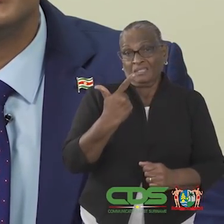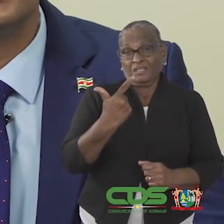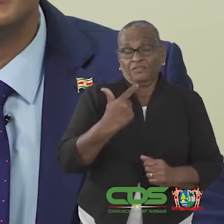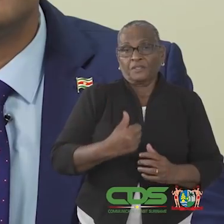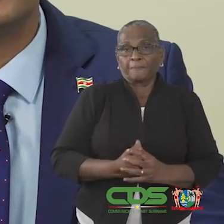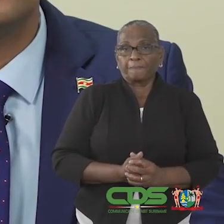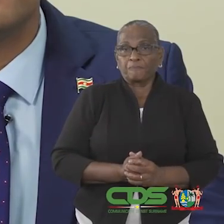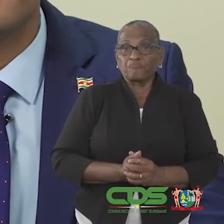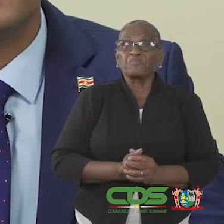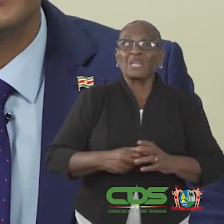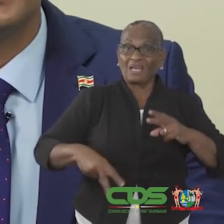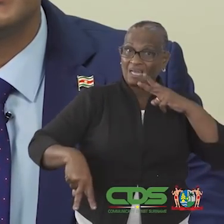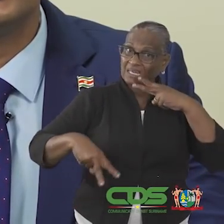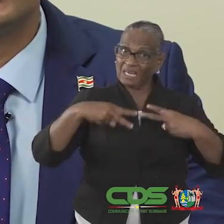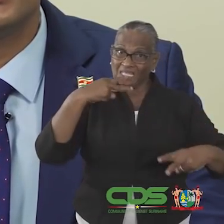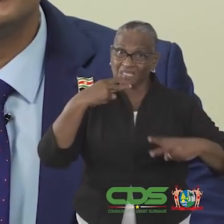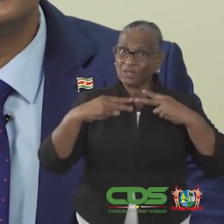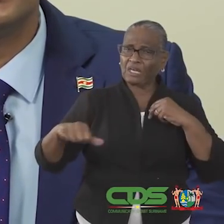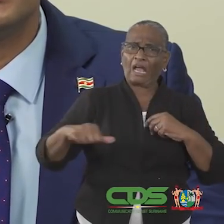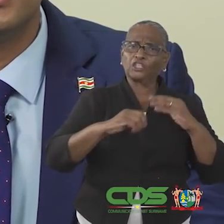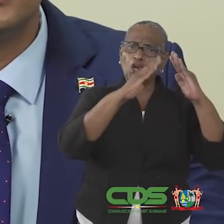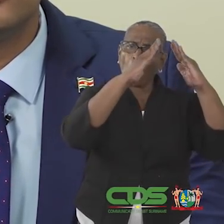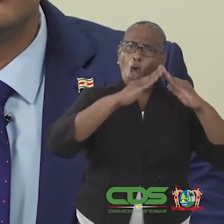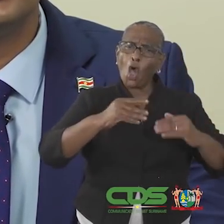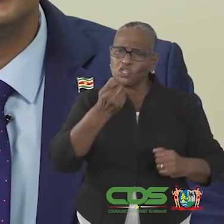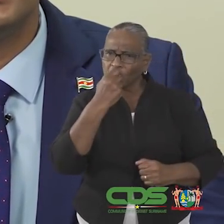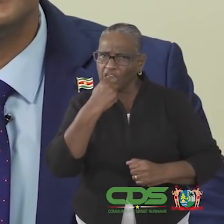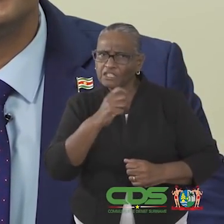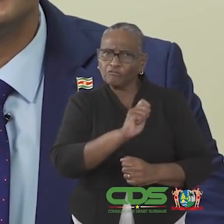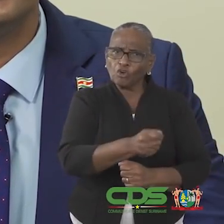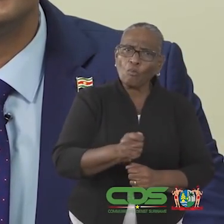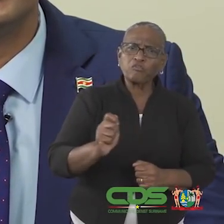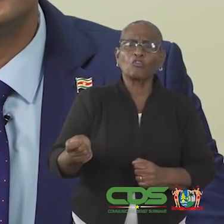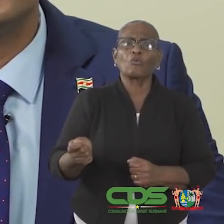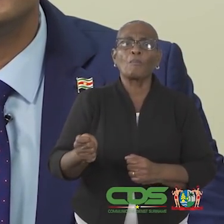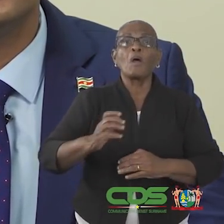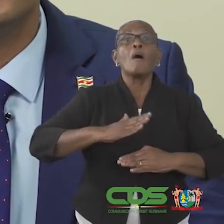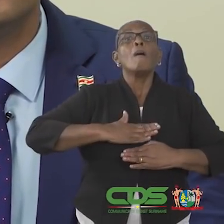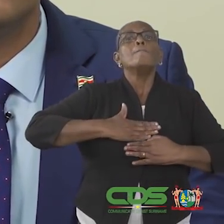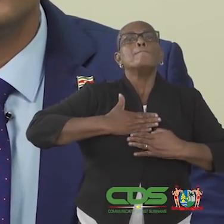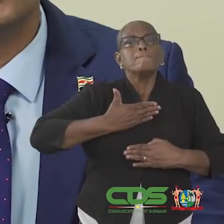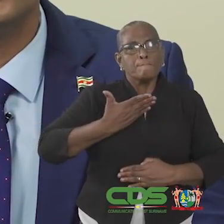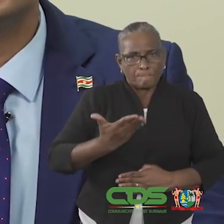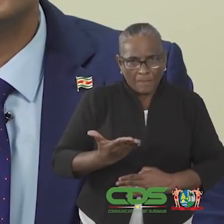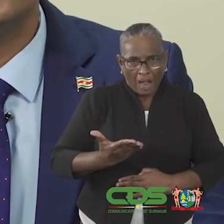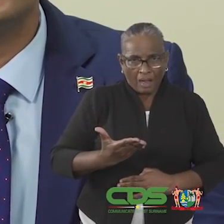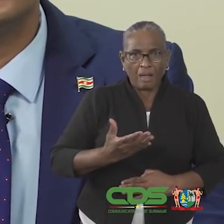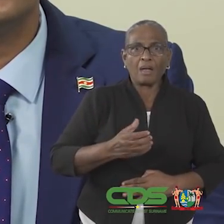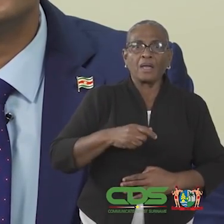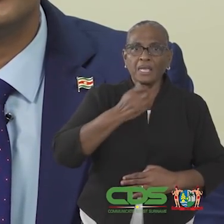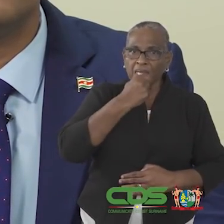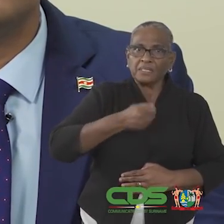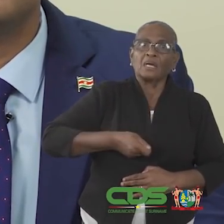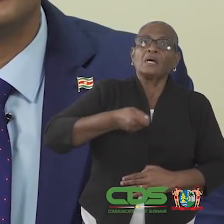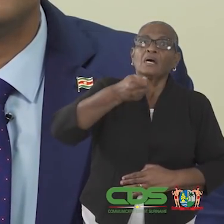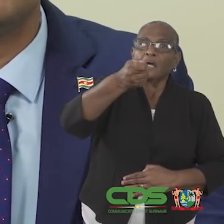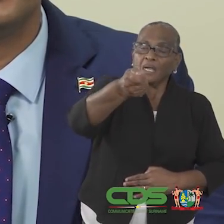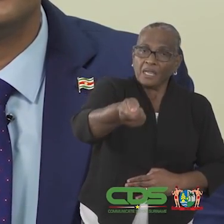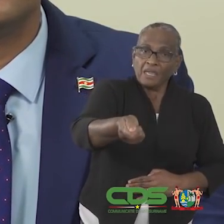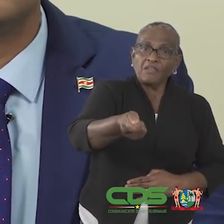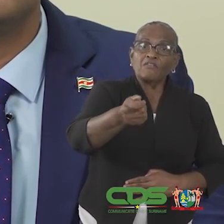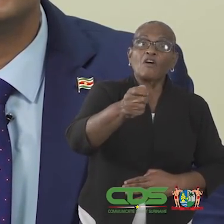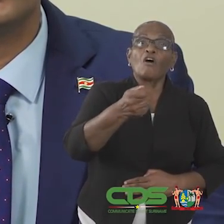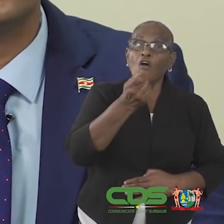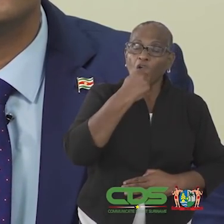Maatregel 7. Restaurants en andere commerciële eetgelegenheden mogen uitsluitend ten behoeve van